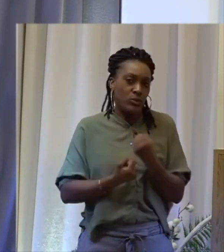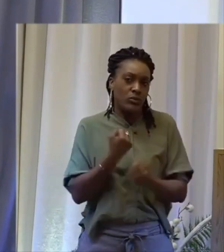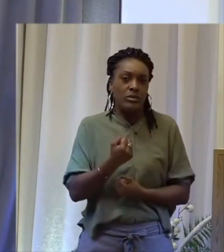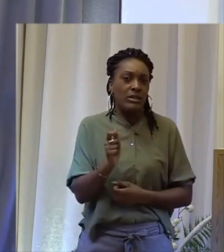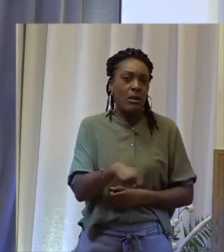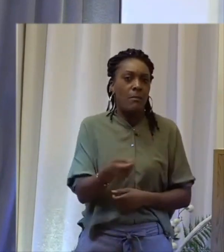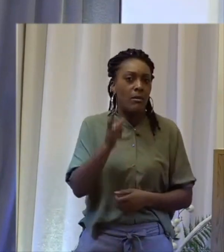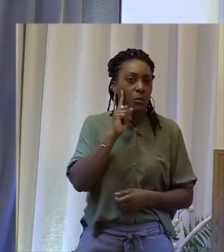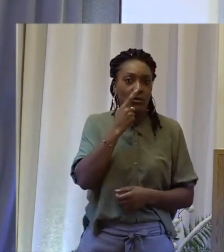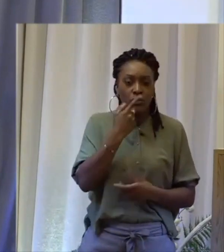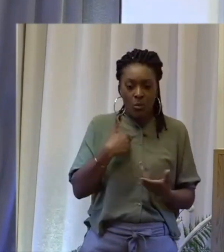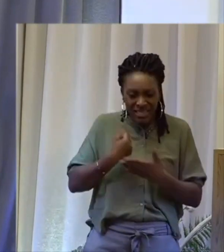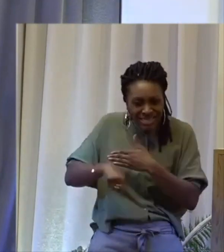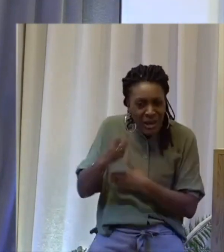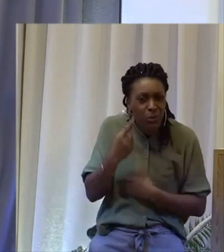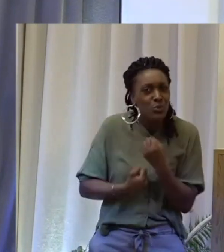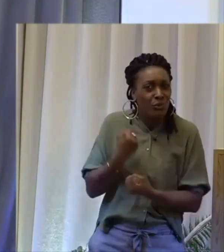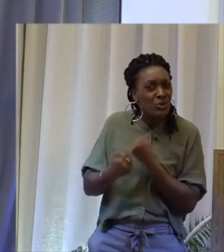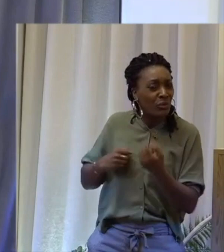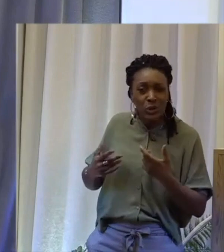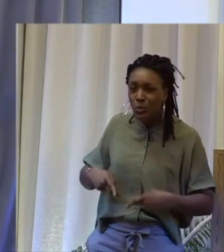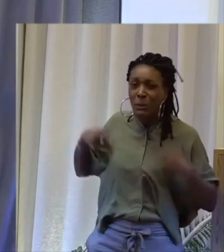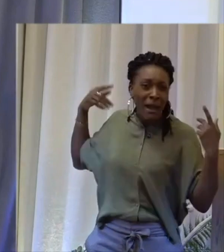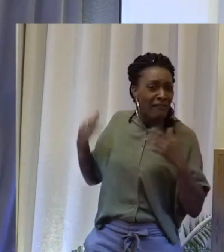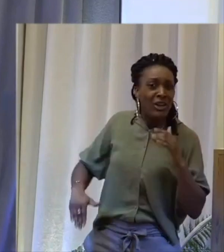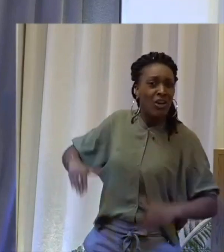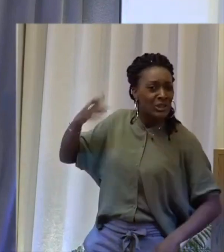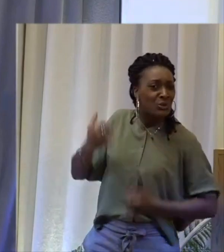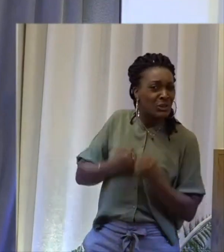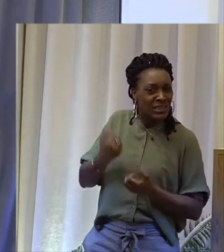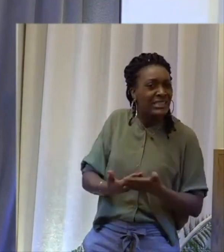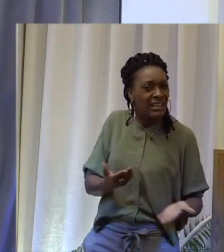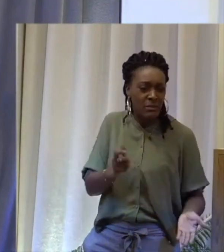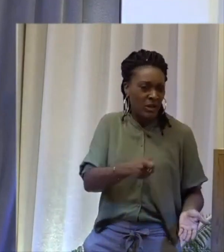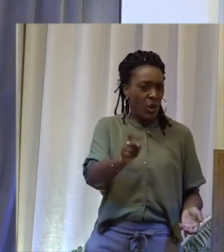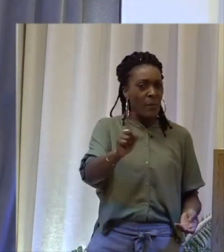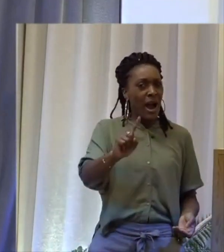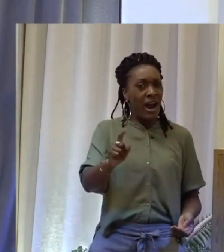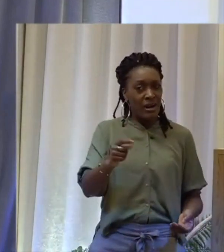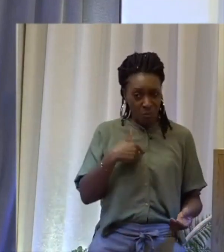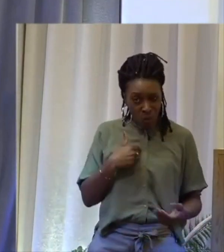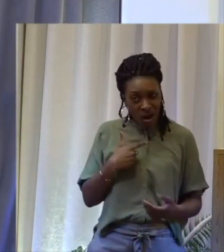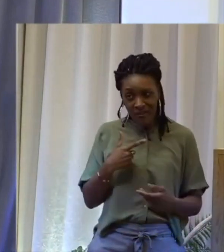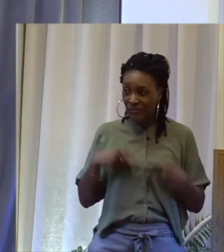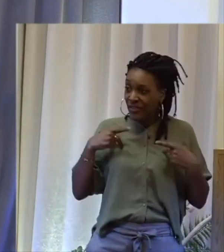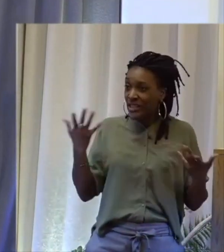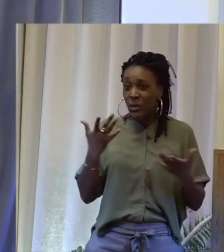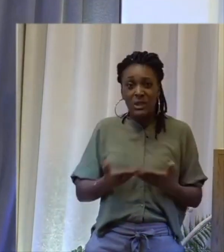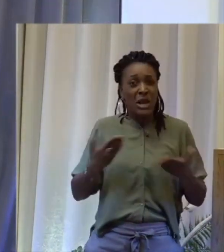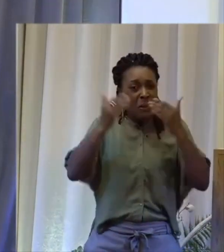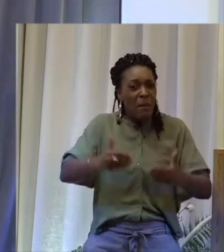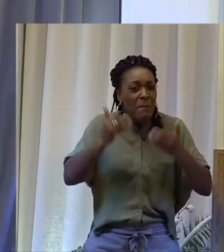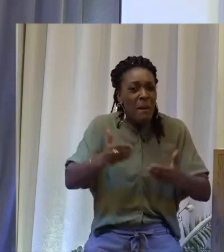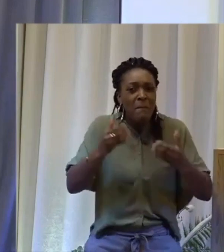Parce qu'on sent qu'on n'est pas né pour souffrir. On n'est pas né pour rester stagnant dans une situation qui